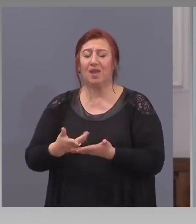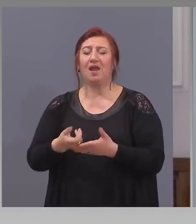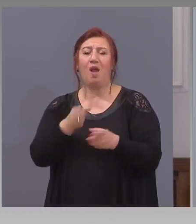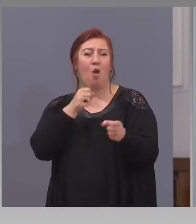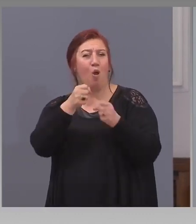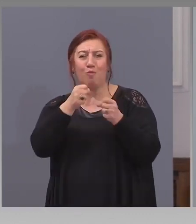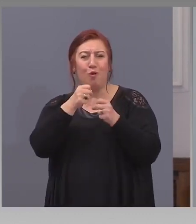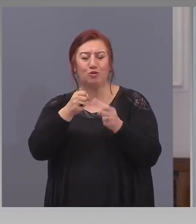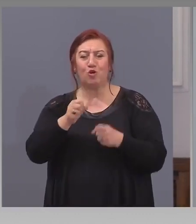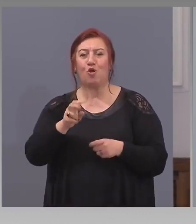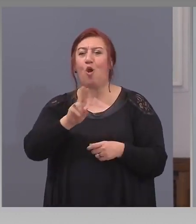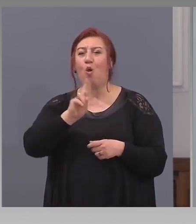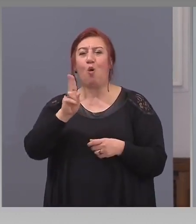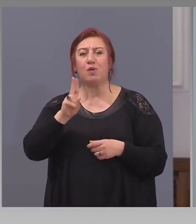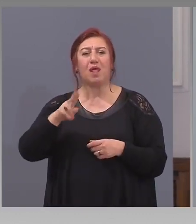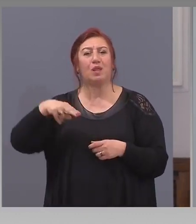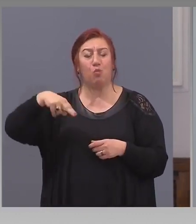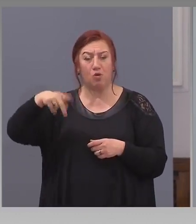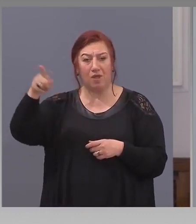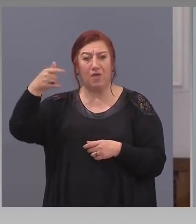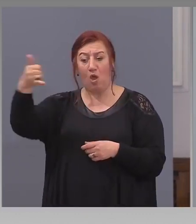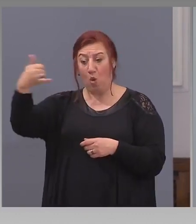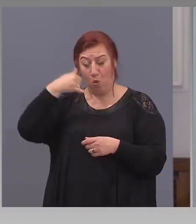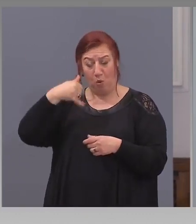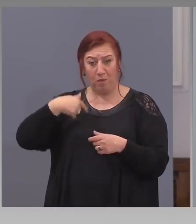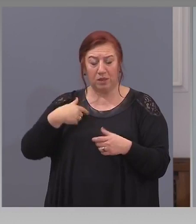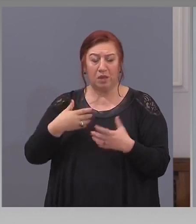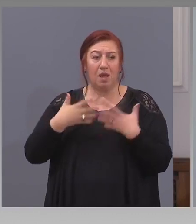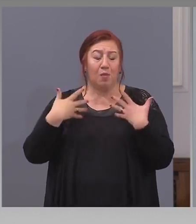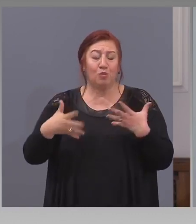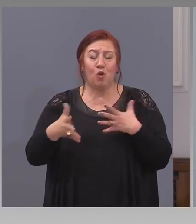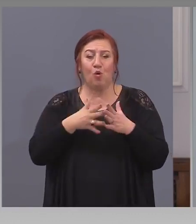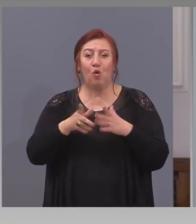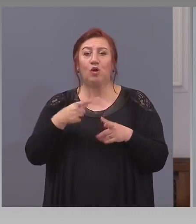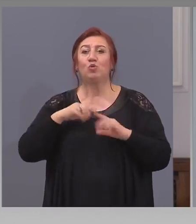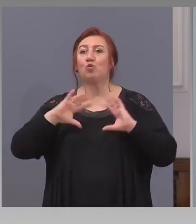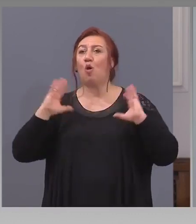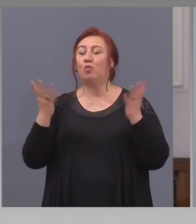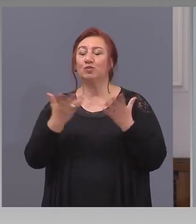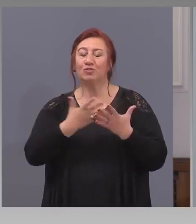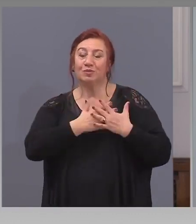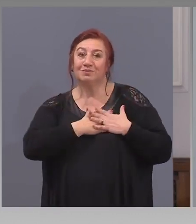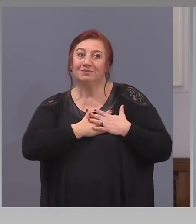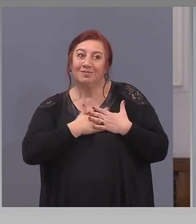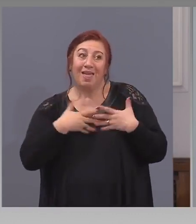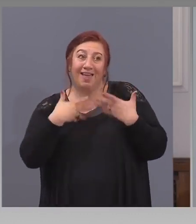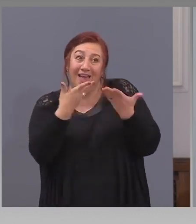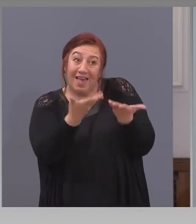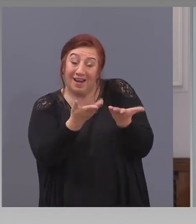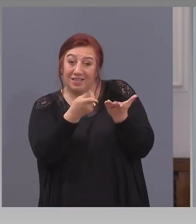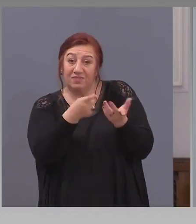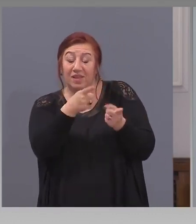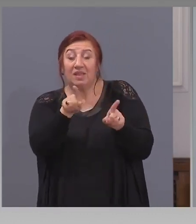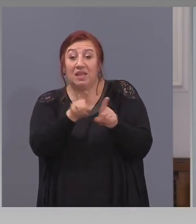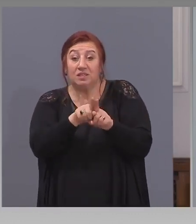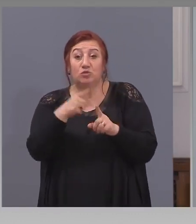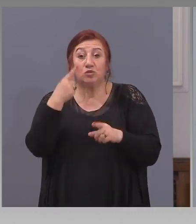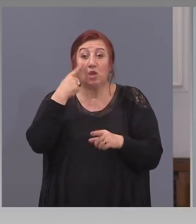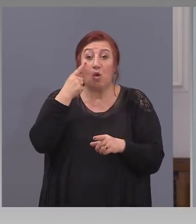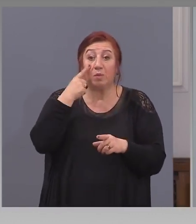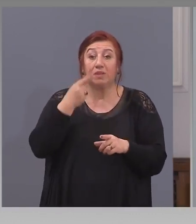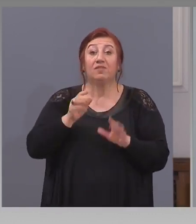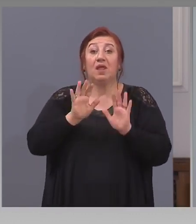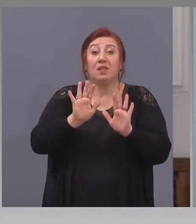обаждат. Просто, знаете ли, много хора, които са обичани от обществото, се опитват да помогнат.